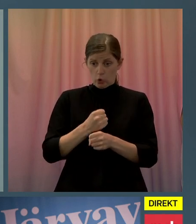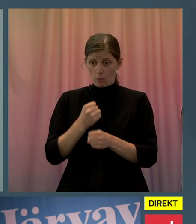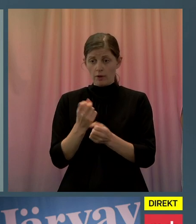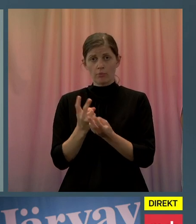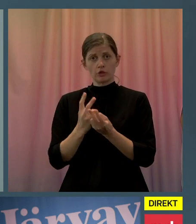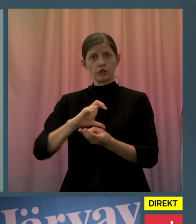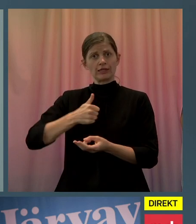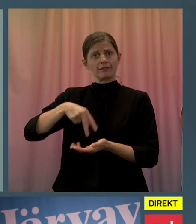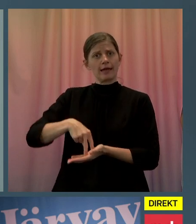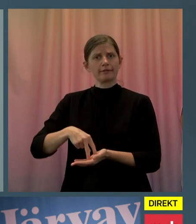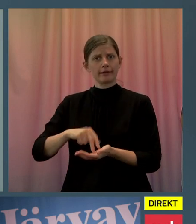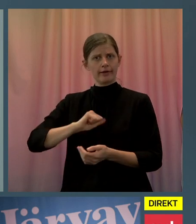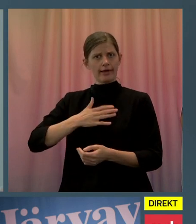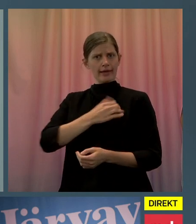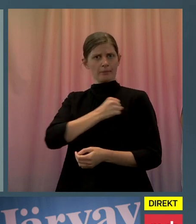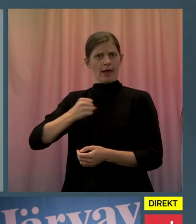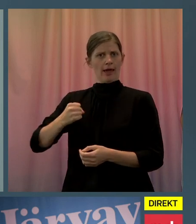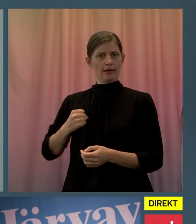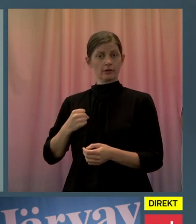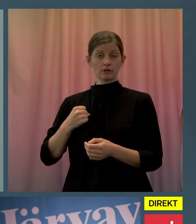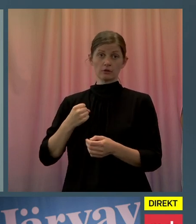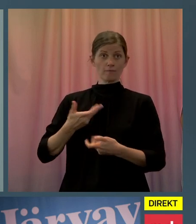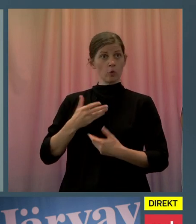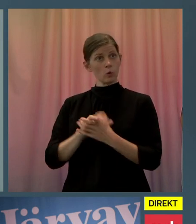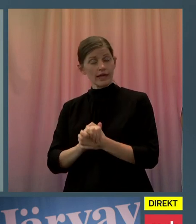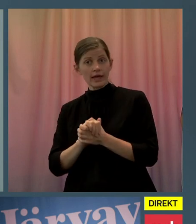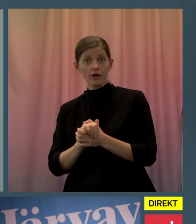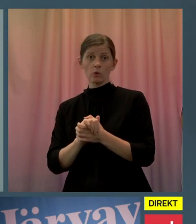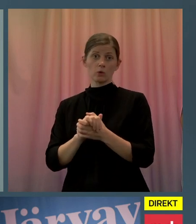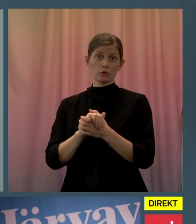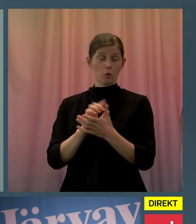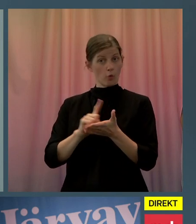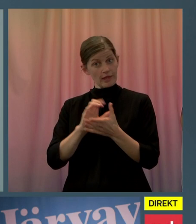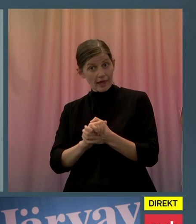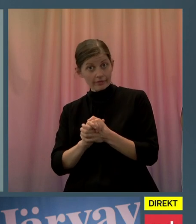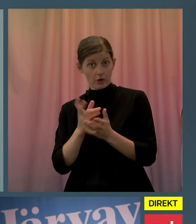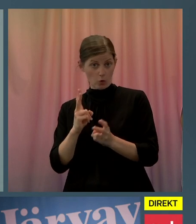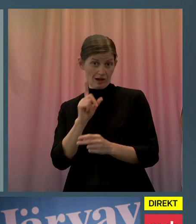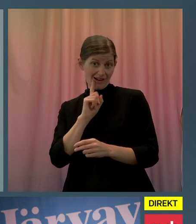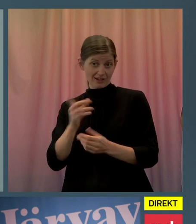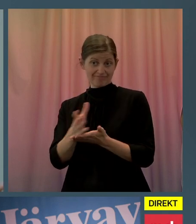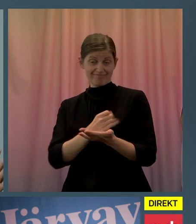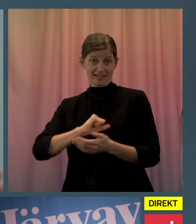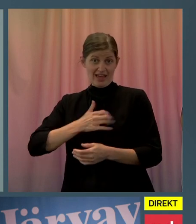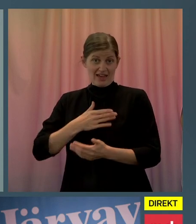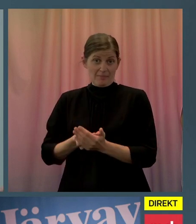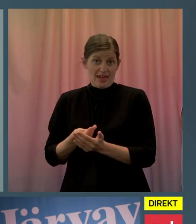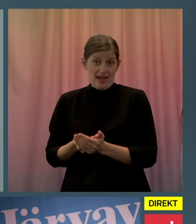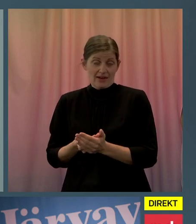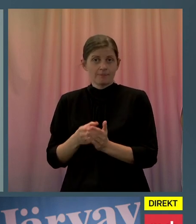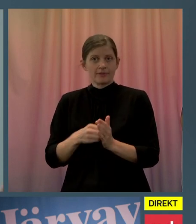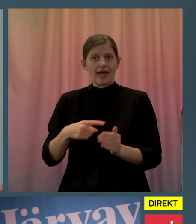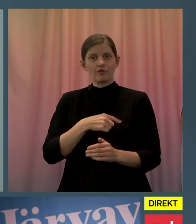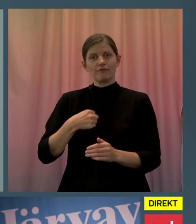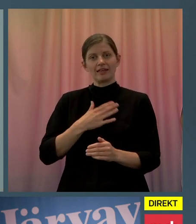och egenmakt. Kollegor, ofta vänner, alltid egna pengar. Därför vill vi ha ett